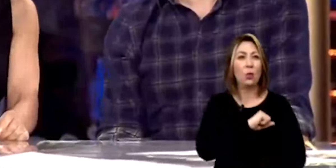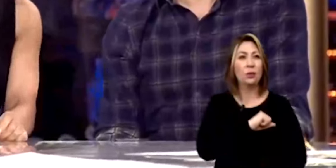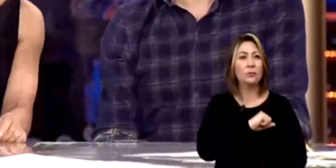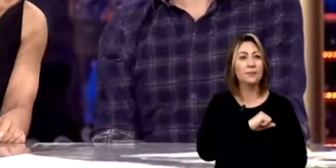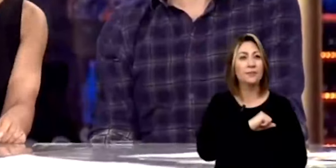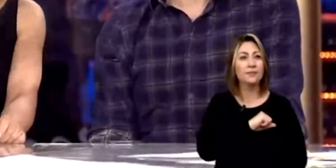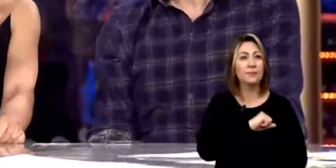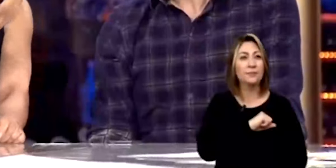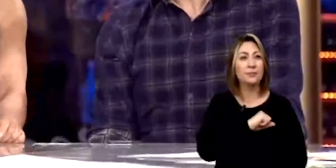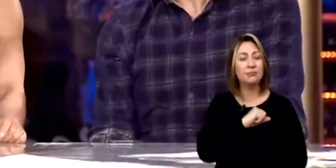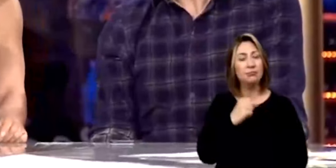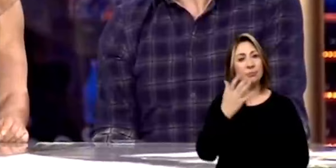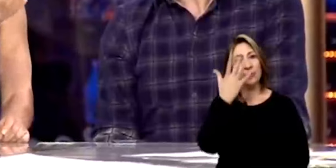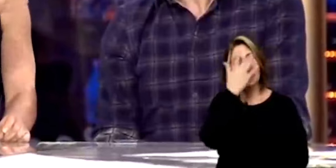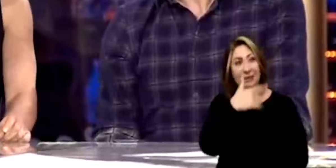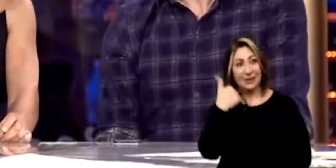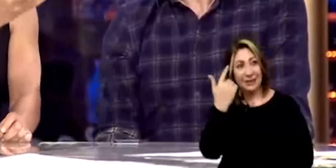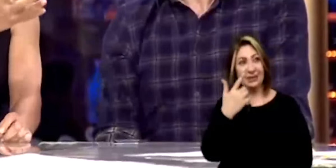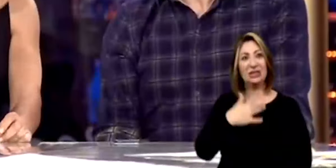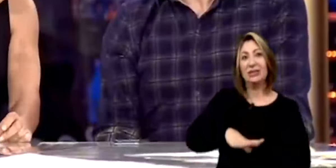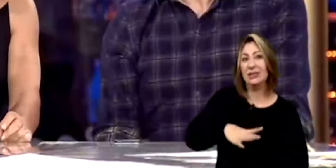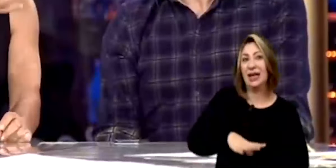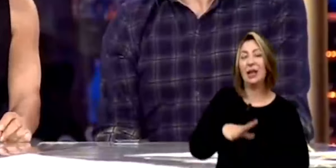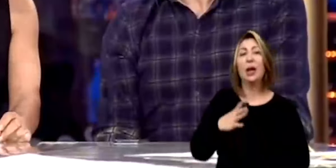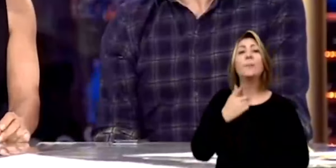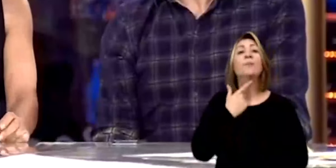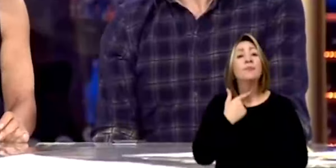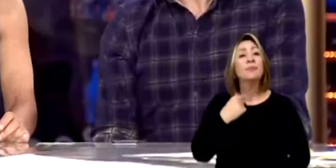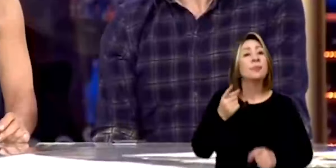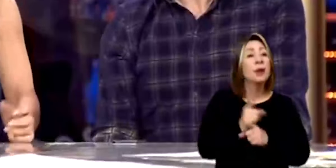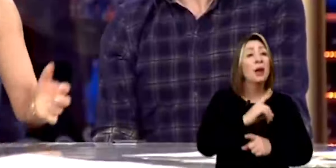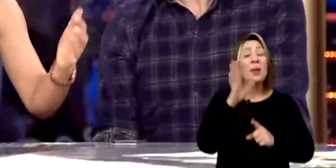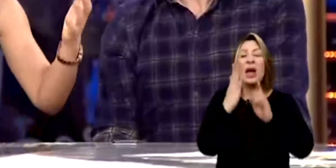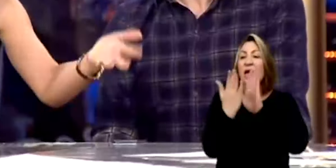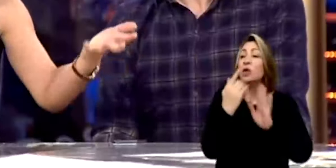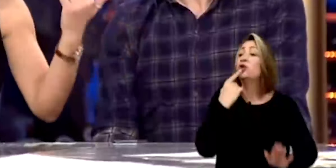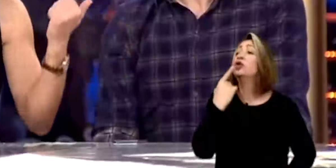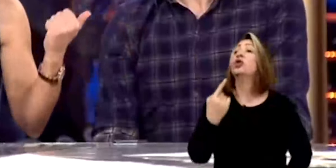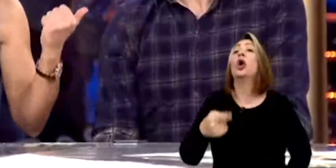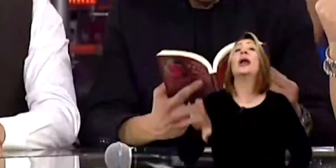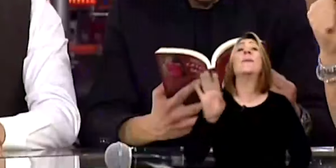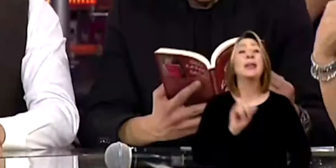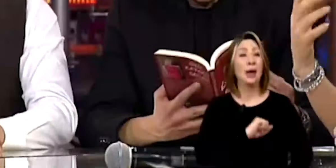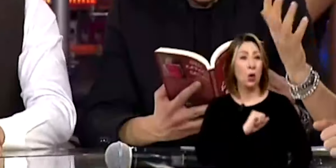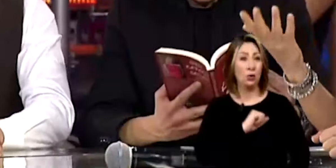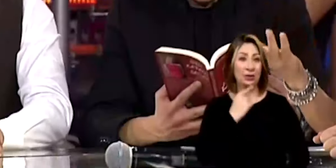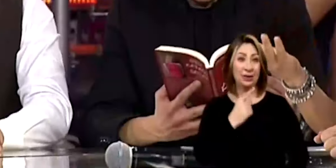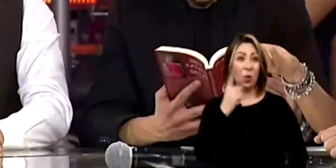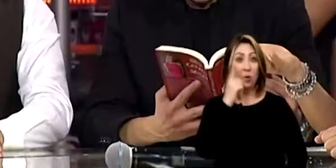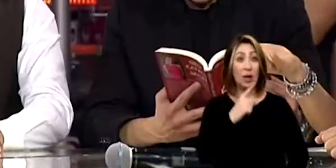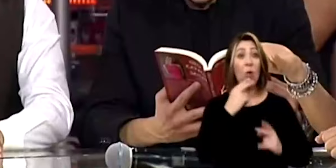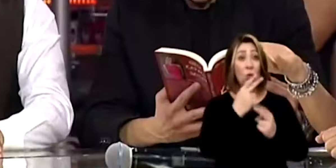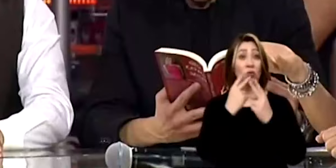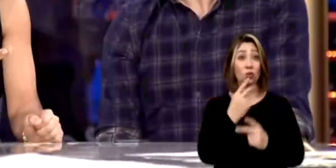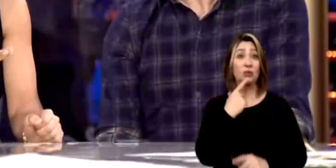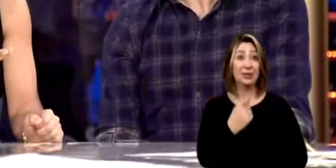Bir tarzını, tavrını, isteğini, arzusunu karşı tarafa söyleyemeyenden korkun deriz. Onun için konuşun